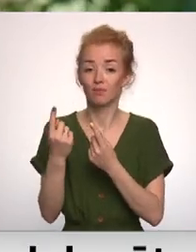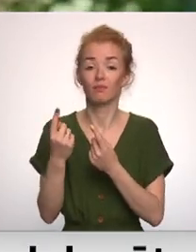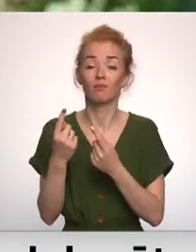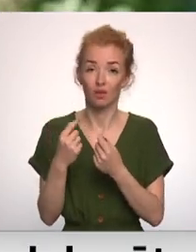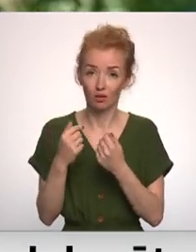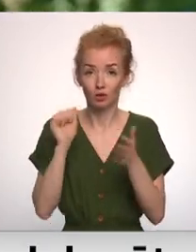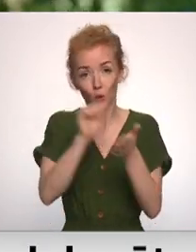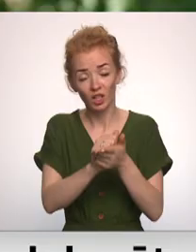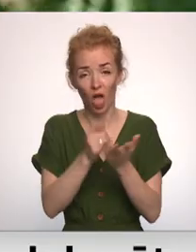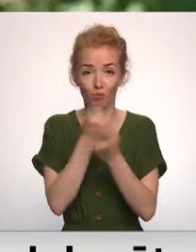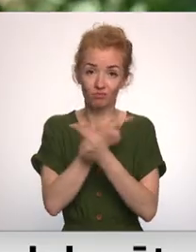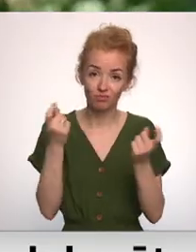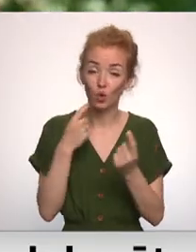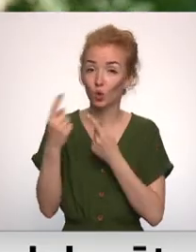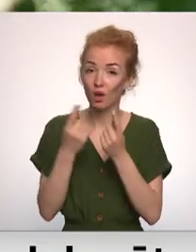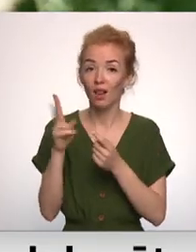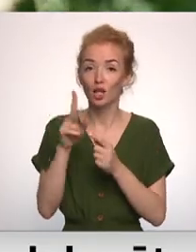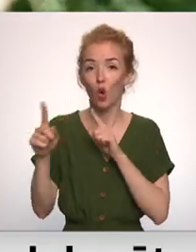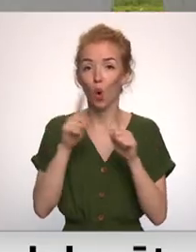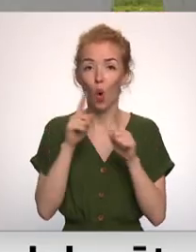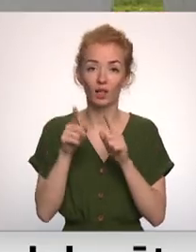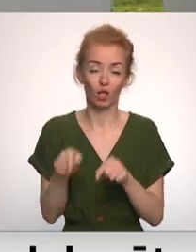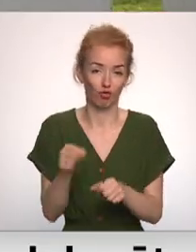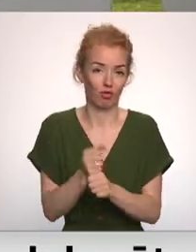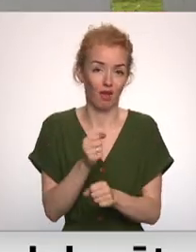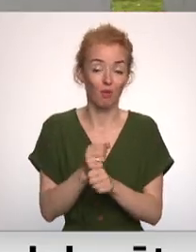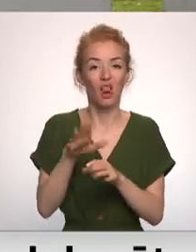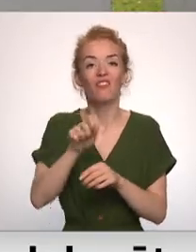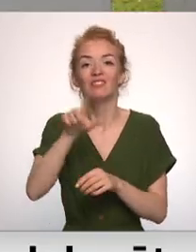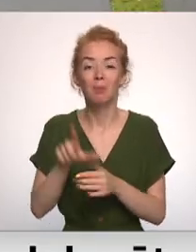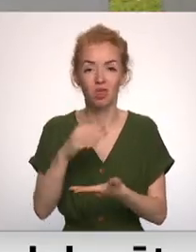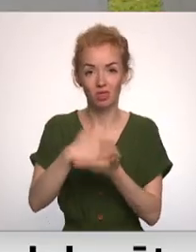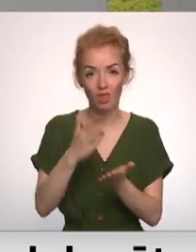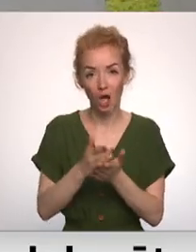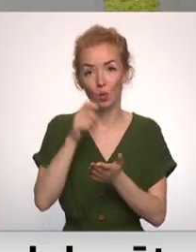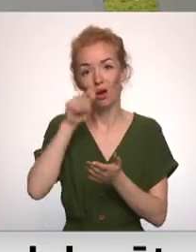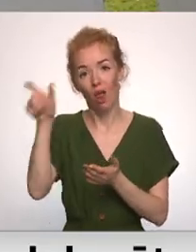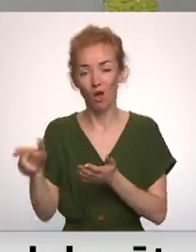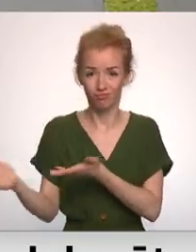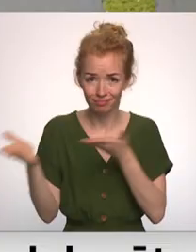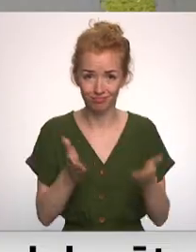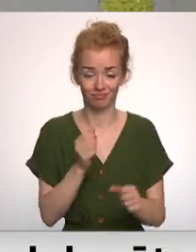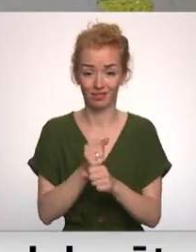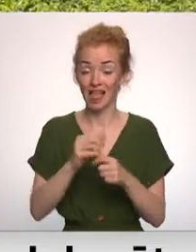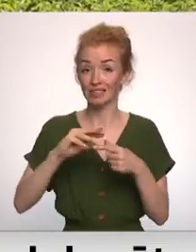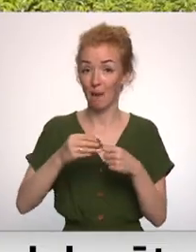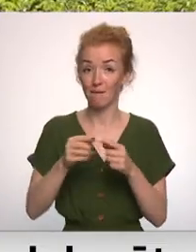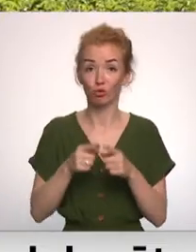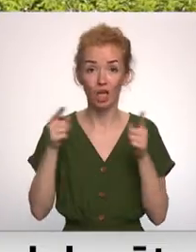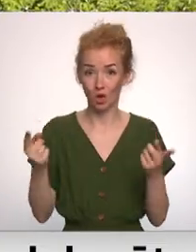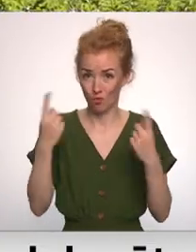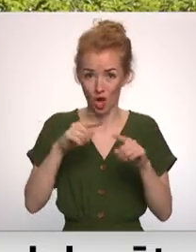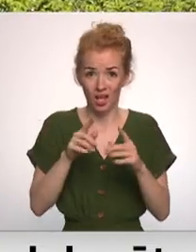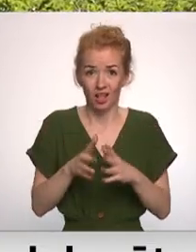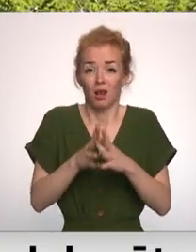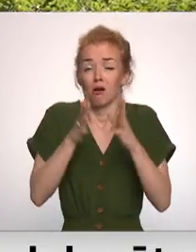likt sludinājumus, ja runāt ar tiem, kas koordinē viņus, lai vismaz daļu no tiem dabūtu pie sevis, jo mums jau zemeņu sezona iet pilnā